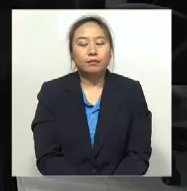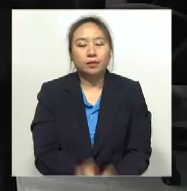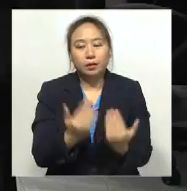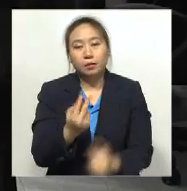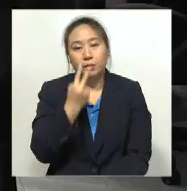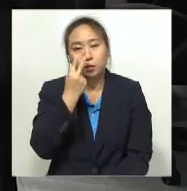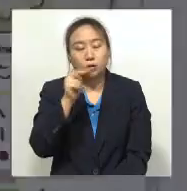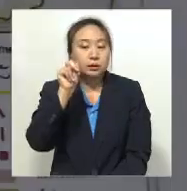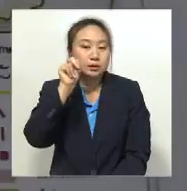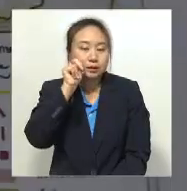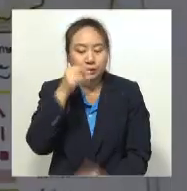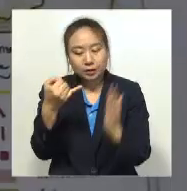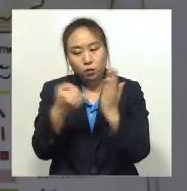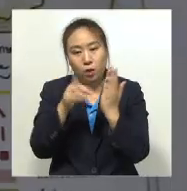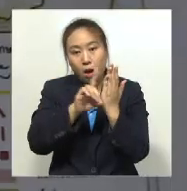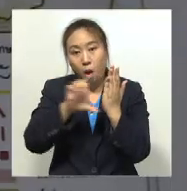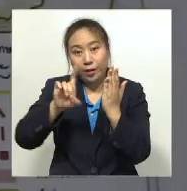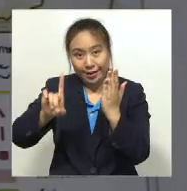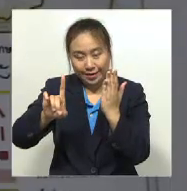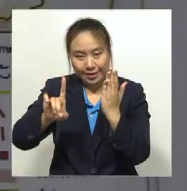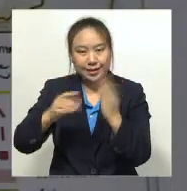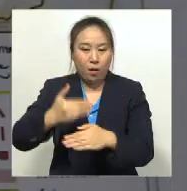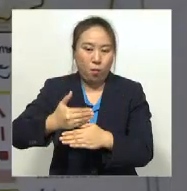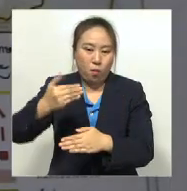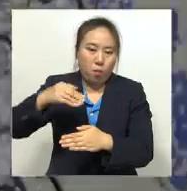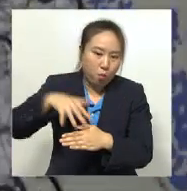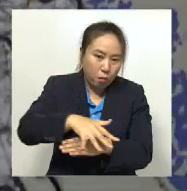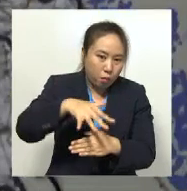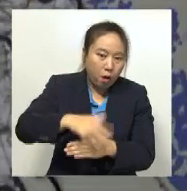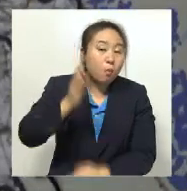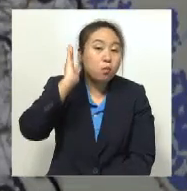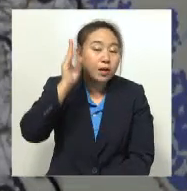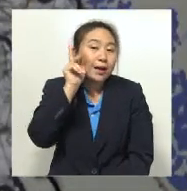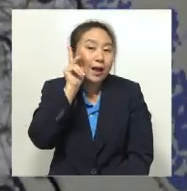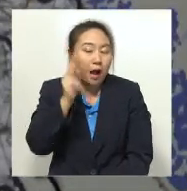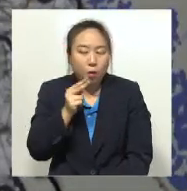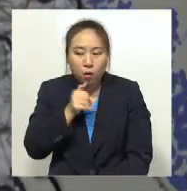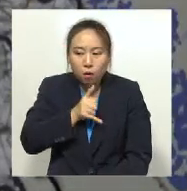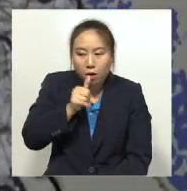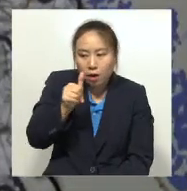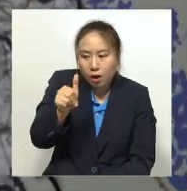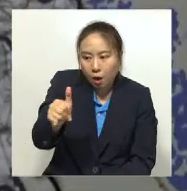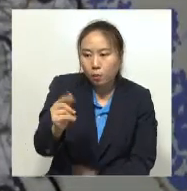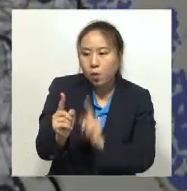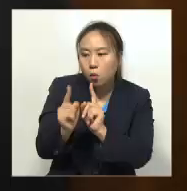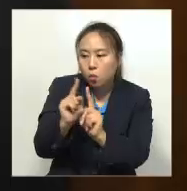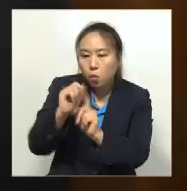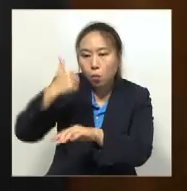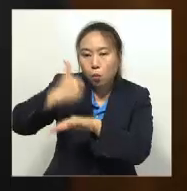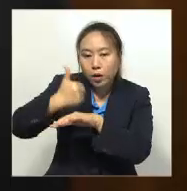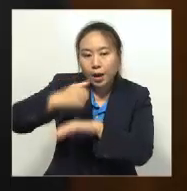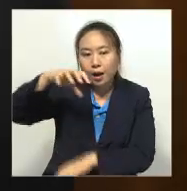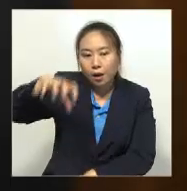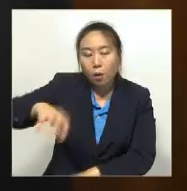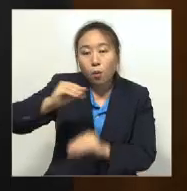น้ำในจังหวัดร้อยเอ็ดเนี่ยค่ะคุณเสกสมแจ้งจิตลงพื้นที่ไปแล้วก็ได้ไปพูดคุยกับทางคุณจิรศักดิ์มงคลสวัสดิ์ผู้อำนวย